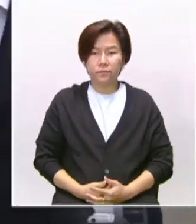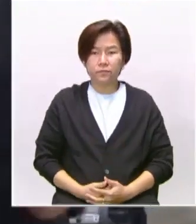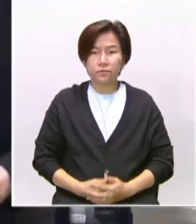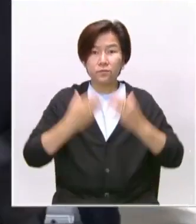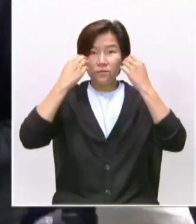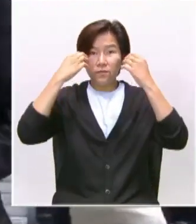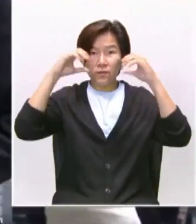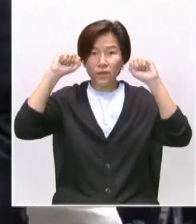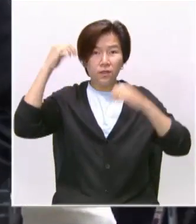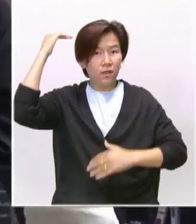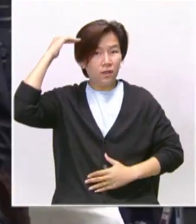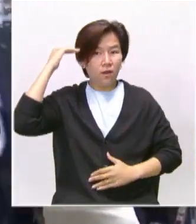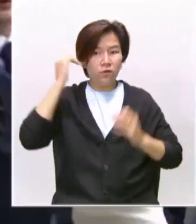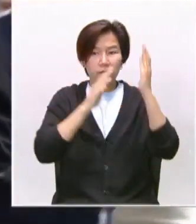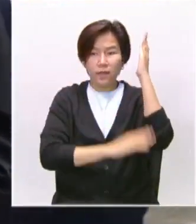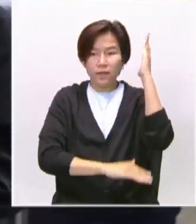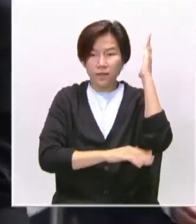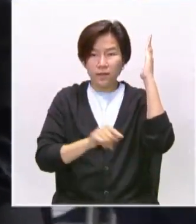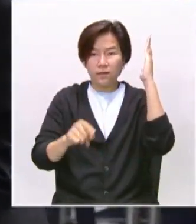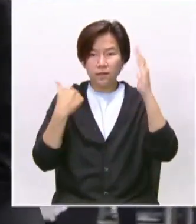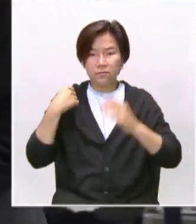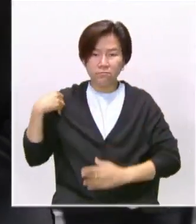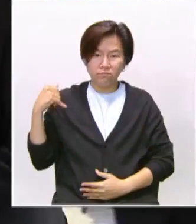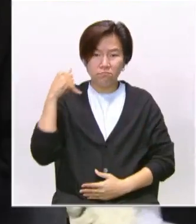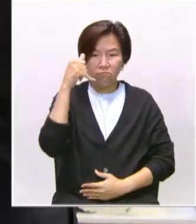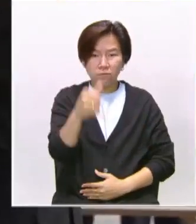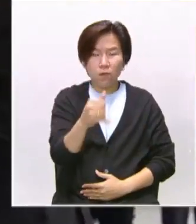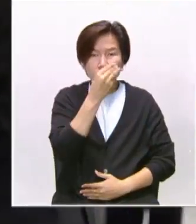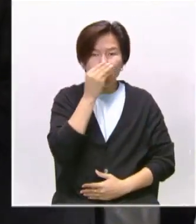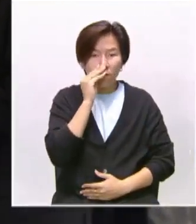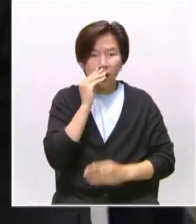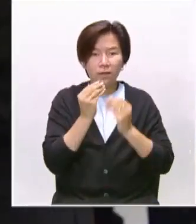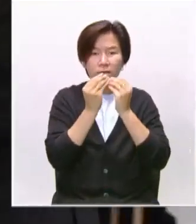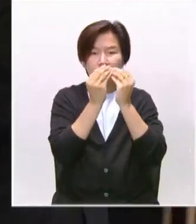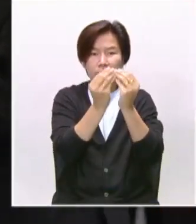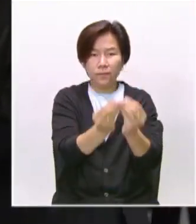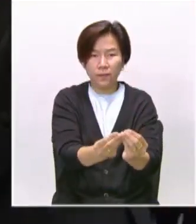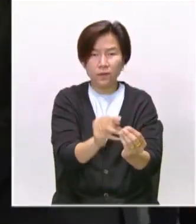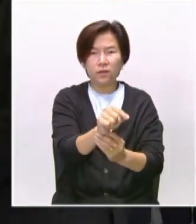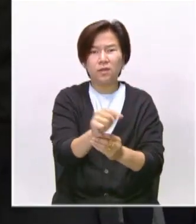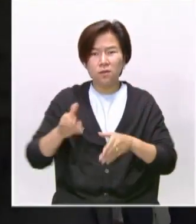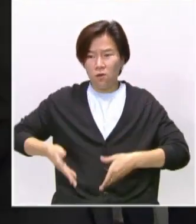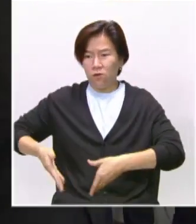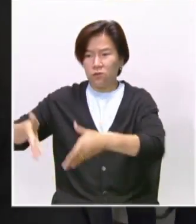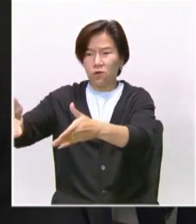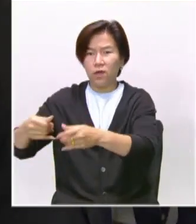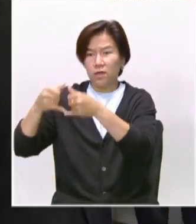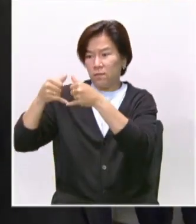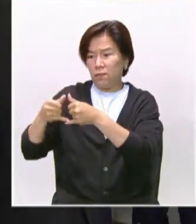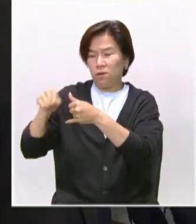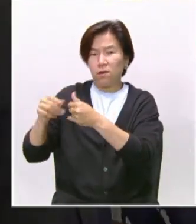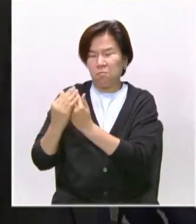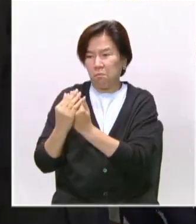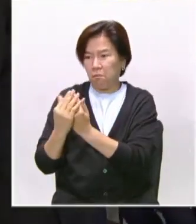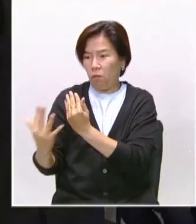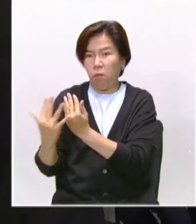ประธานาธิบดียุนซอกยอของเกาหลีใต้ไปเคารพผู้เสียชีวิตจากเหตุโศกนาฏกรรมอีแทวอนเมื่อวานนี้นะครับ1พฤศจิกาย